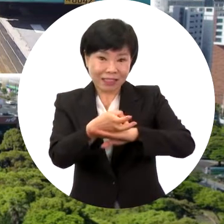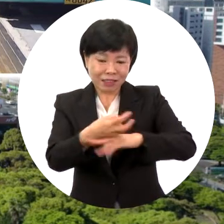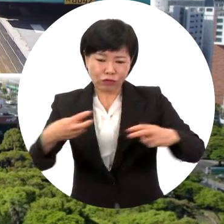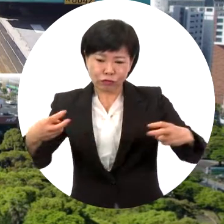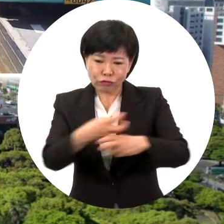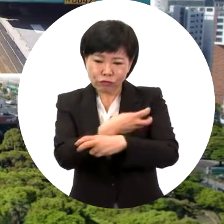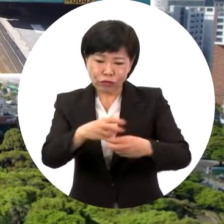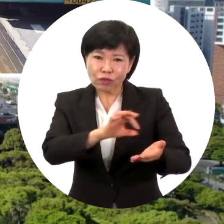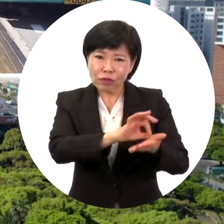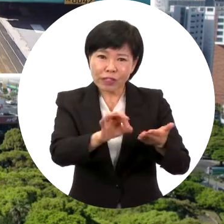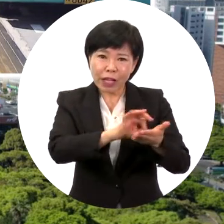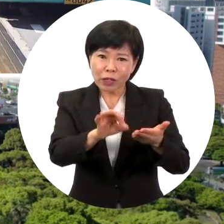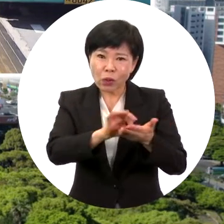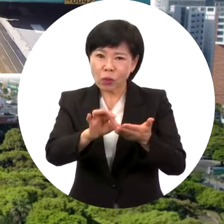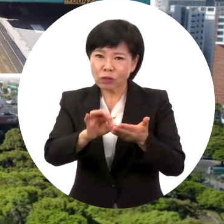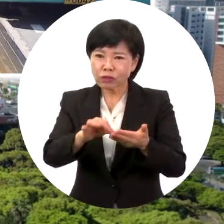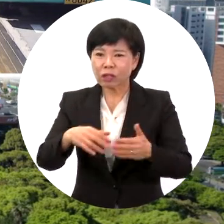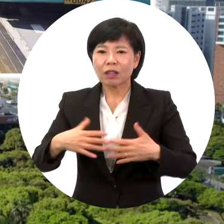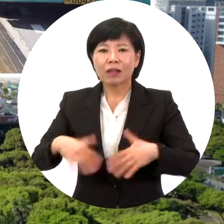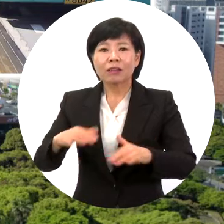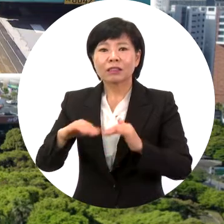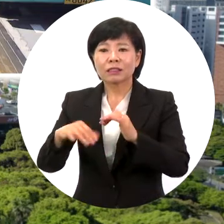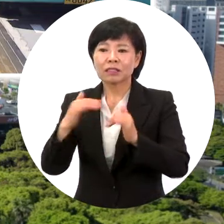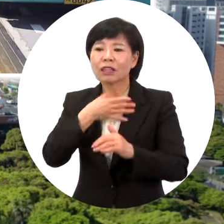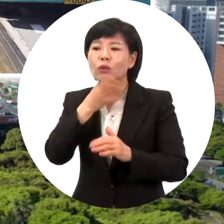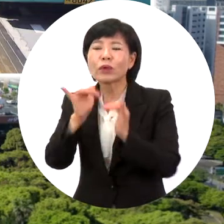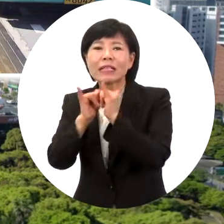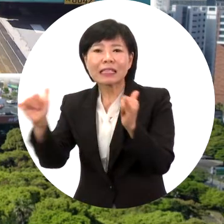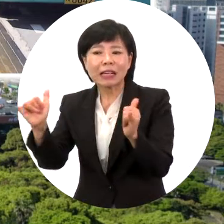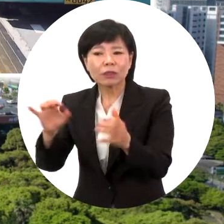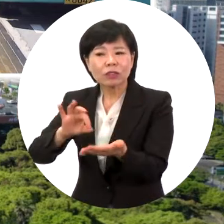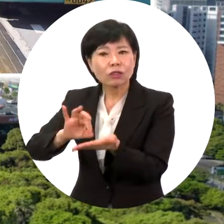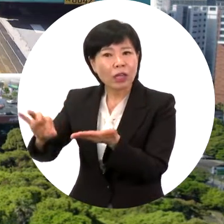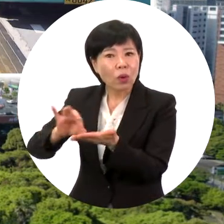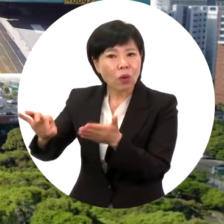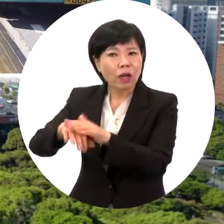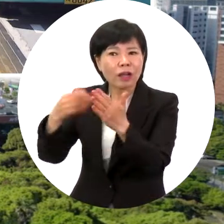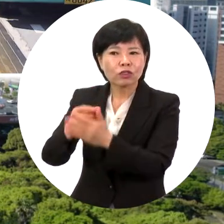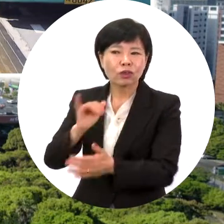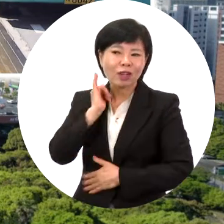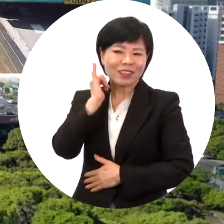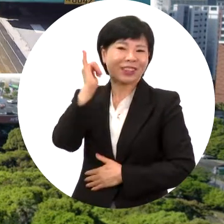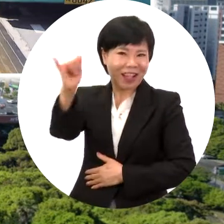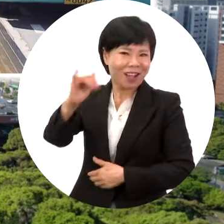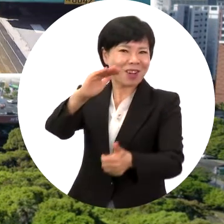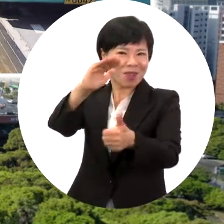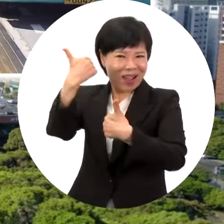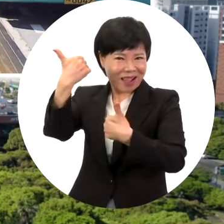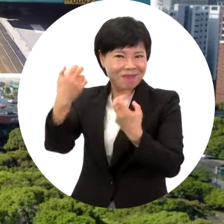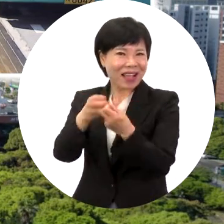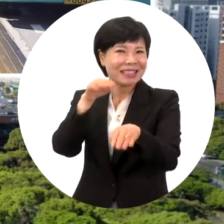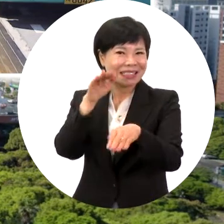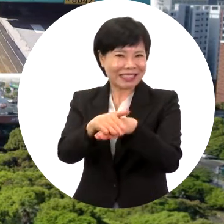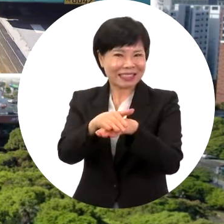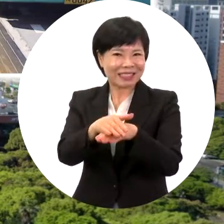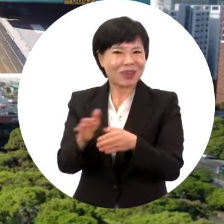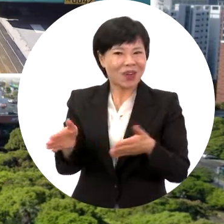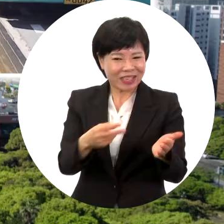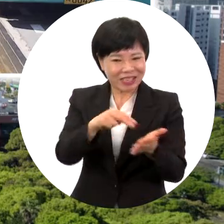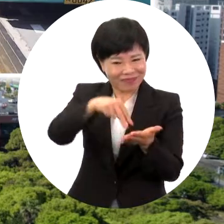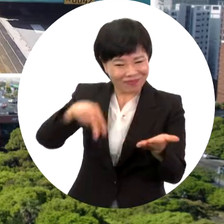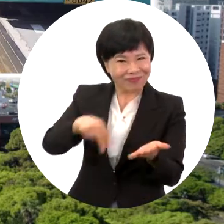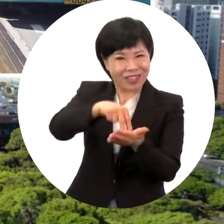대중교통 수요가 적은 교통취약 지역의 기존 고정형 버스 대신 이용자의 수요에 따라 호출하는 시스템을 통해 노선,